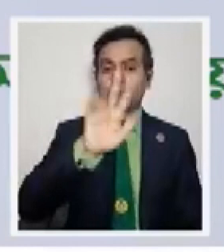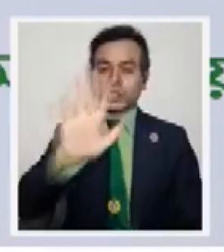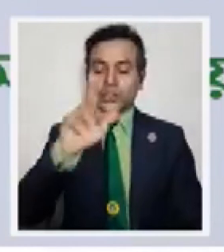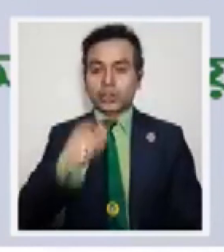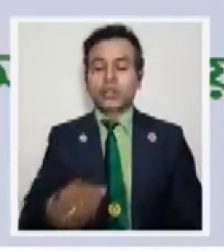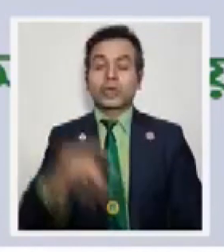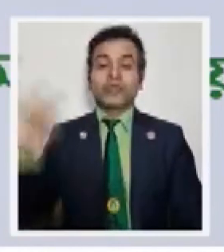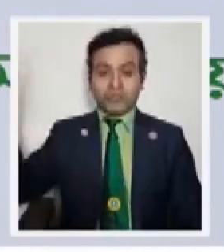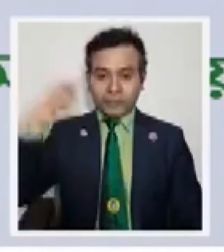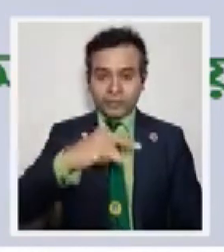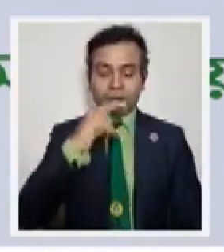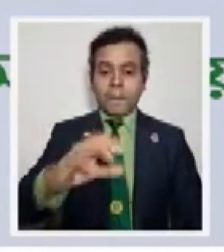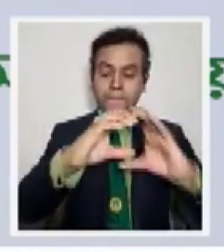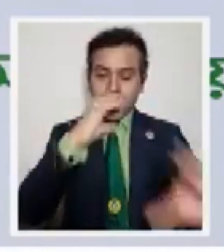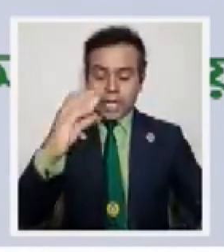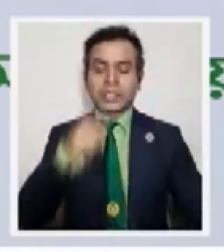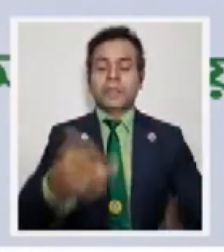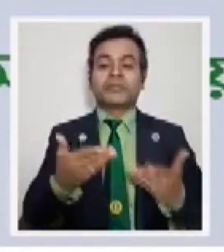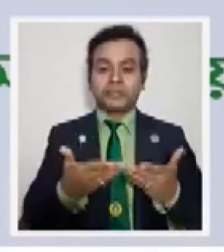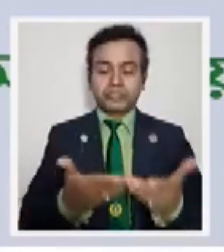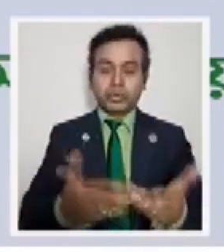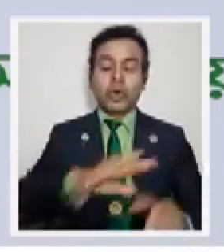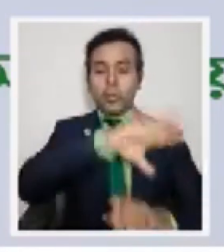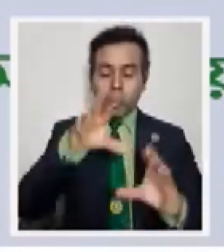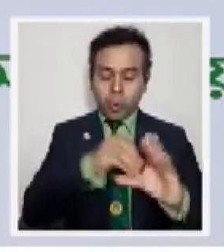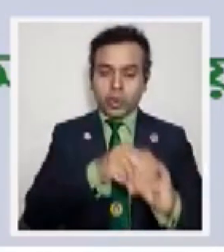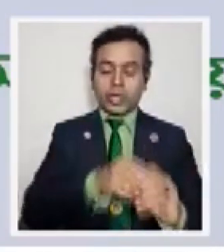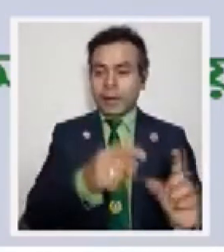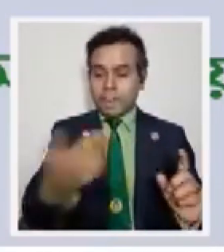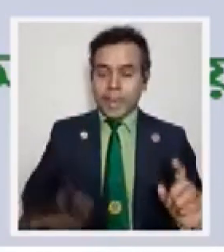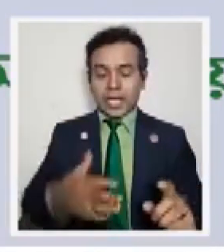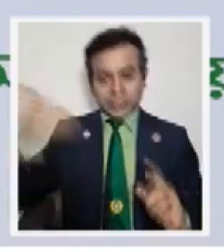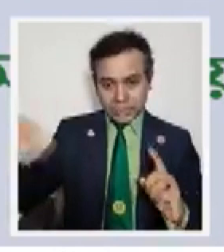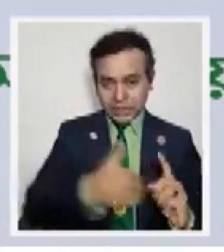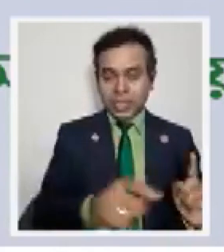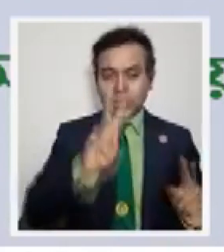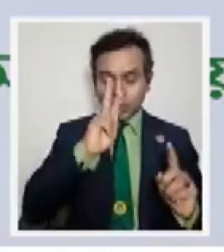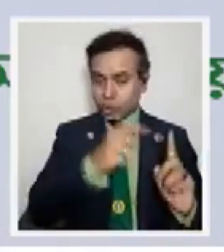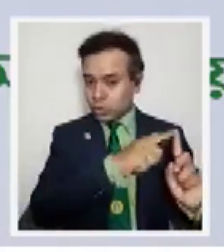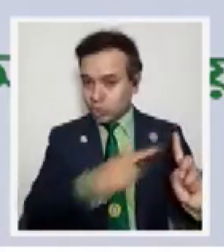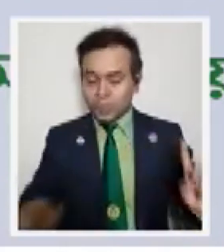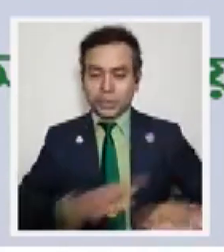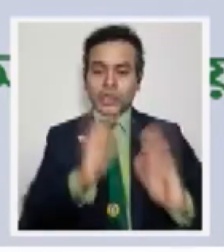234 জন এবং 24 ঘন্টায় সর্বমোট 1,385 জনকে স্ক্রিনিং করা হয়েছে।